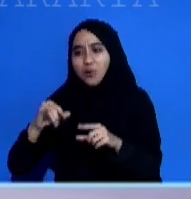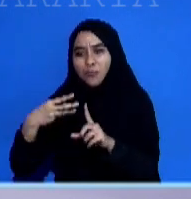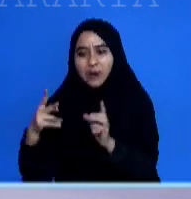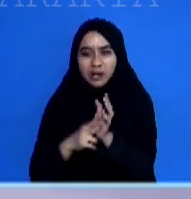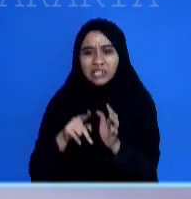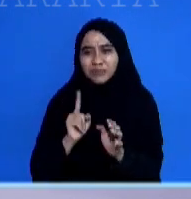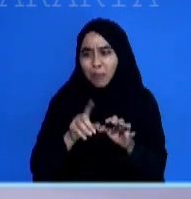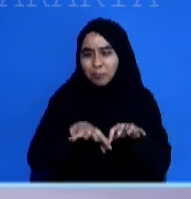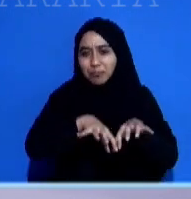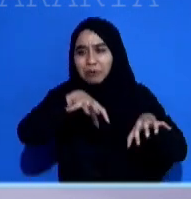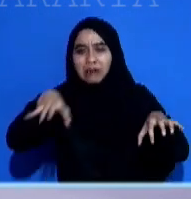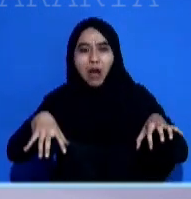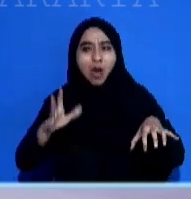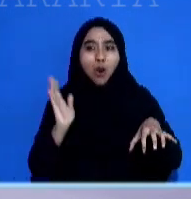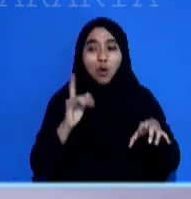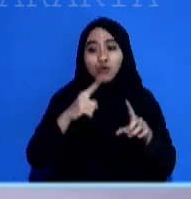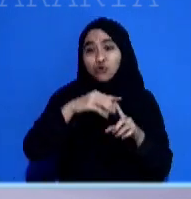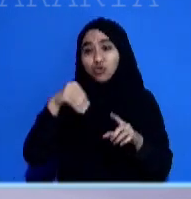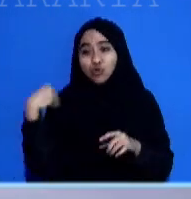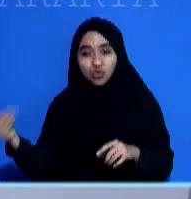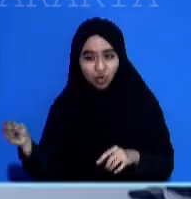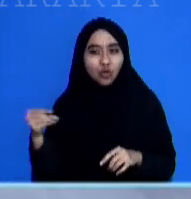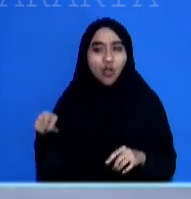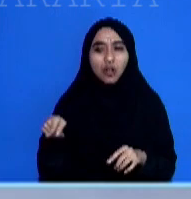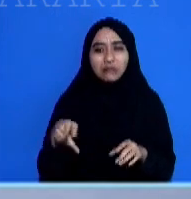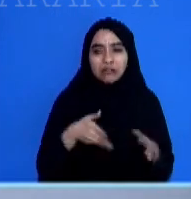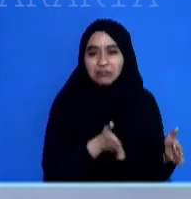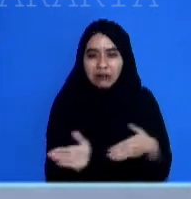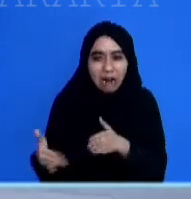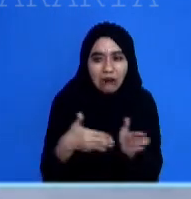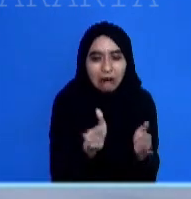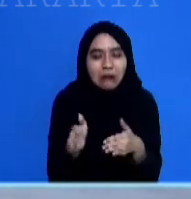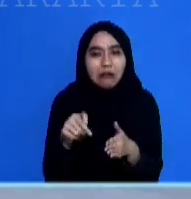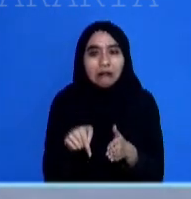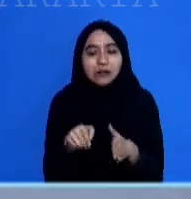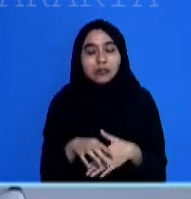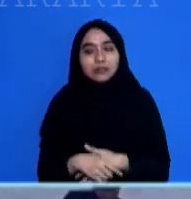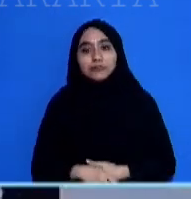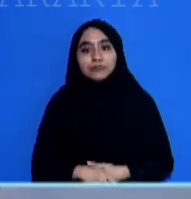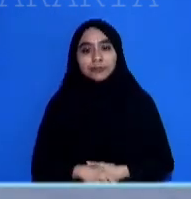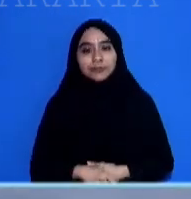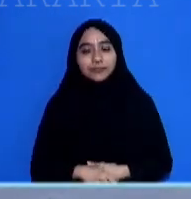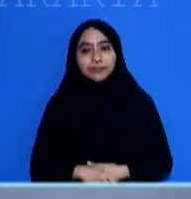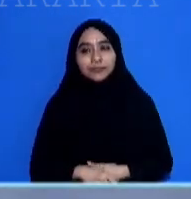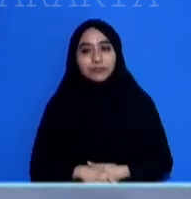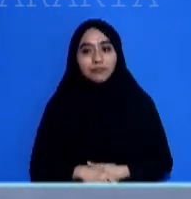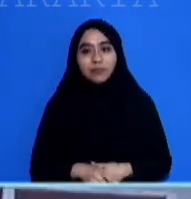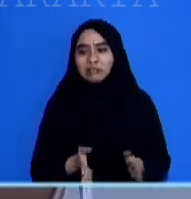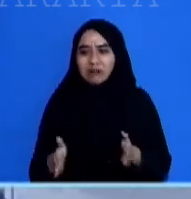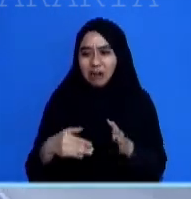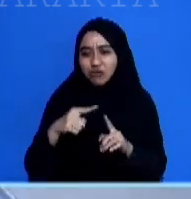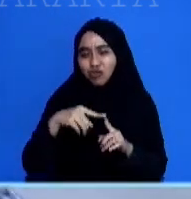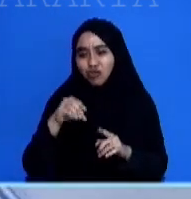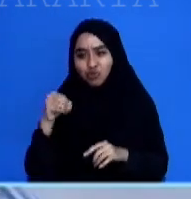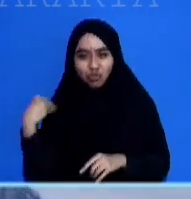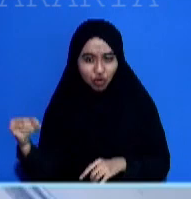berpindah lajur ketika melintasi tol fungsional tersebut secara umum jalan tol fungsional Solo Jogja saat